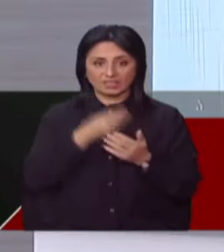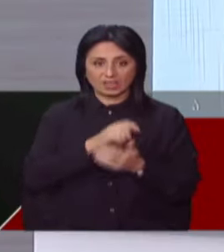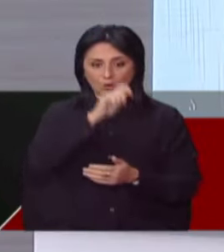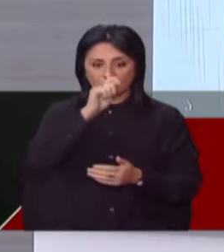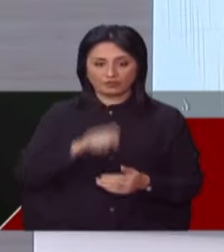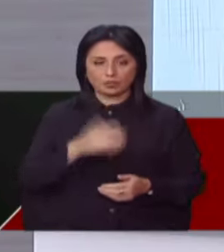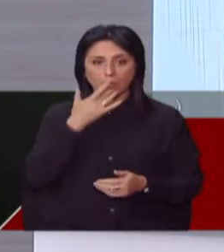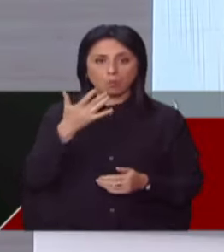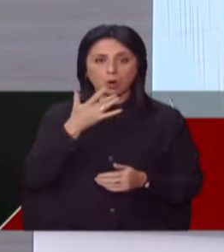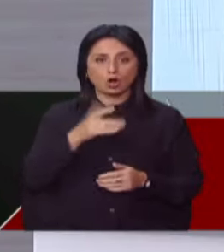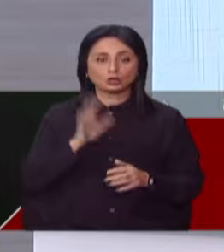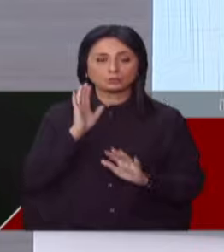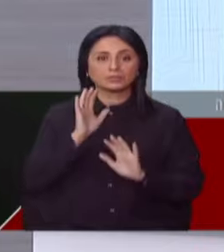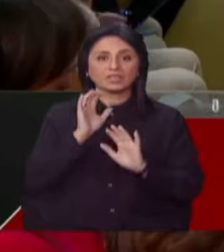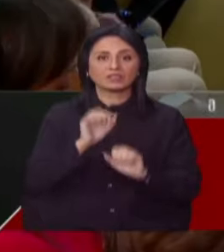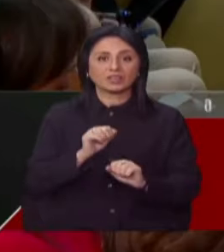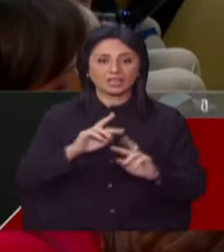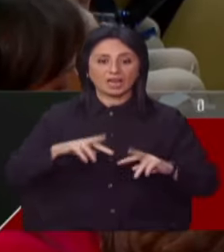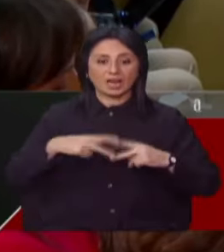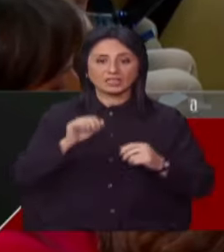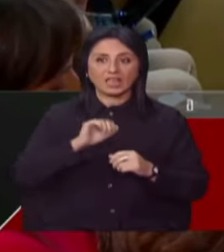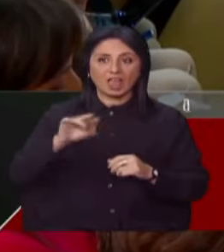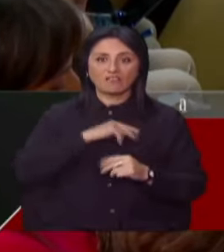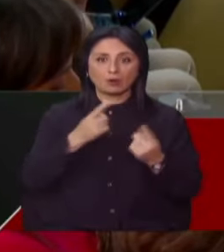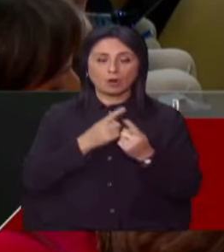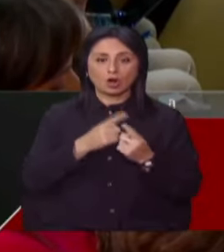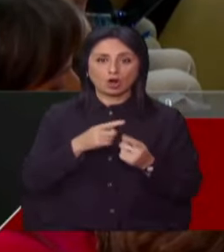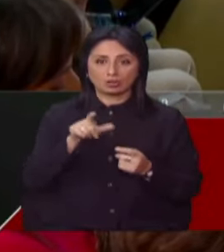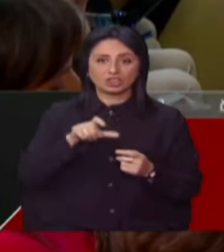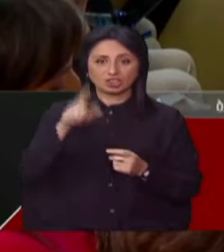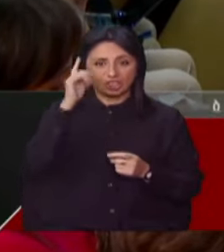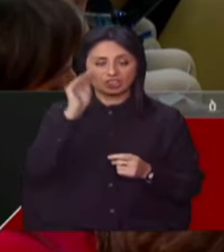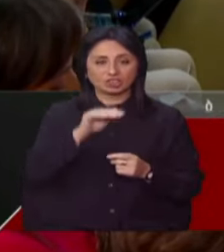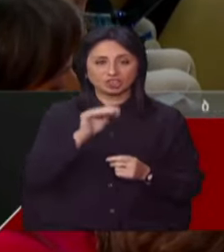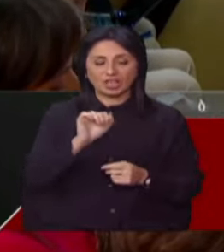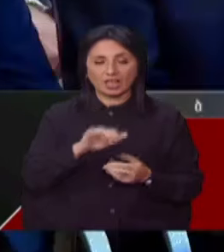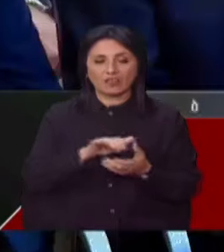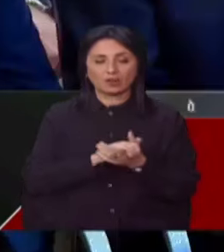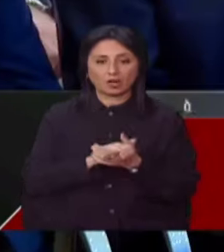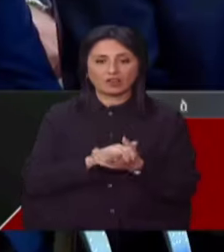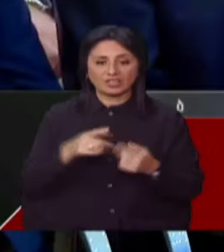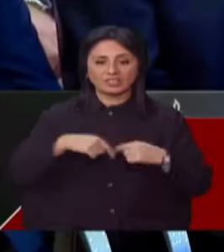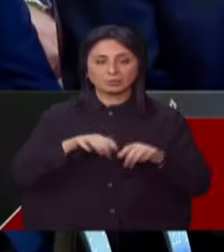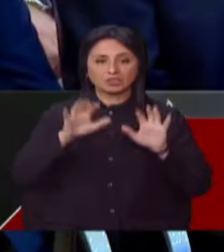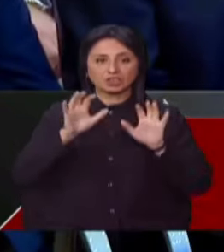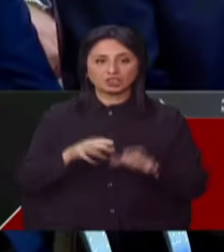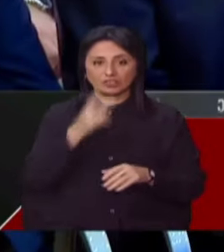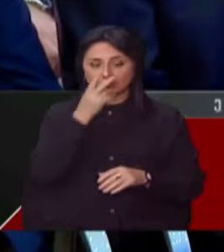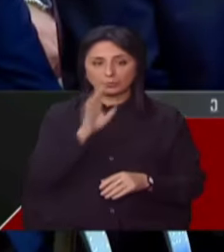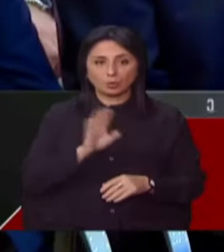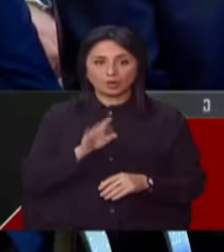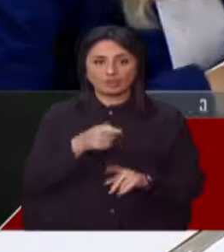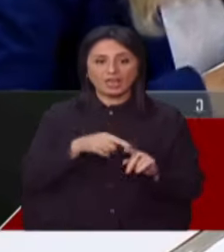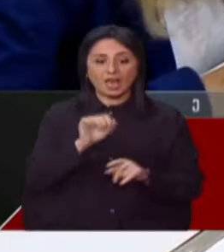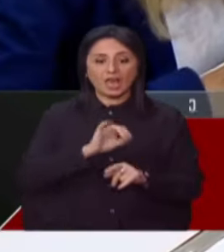ვიზიტი პოლიტიკურ გზავნილად და მხარდაჭერად აქცია, ევროპელმა კოლეგებმა არაერთ გზის შეახსენეს. ევროკავშირის საბჭოს თავმჯდომარეობის მიუხედავად,